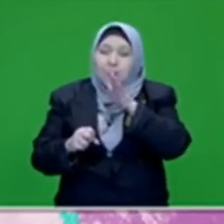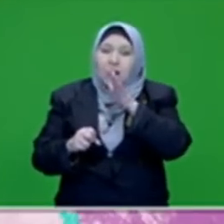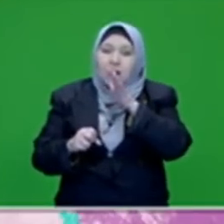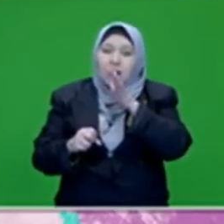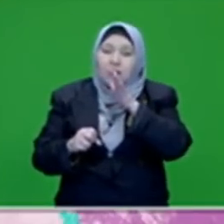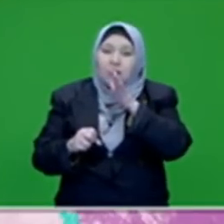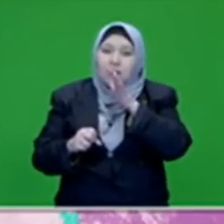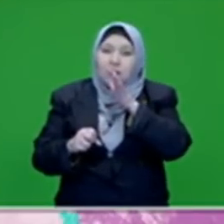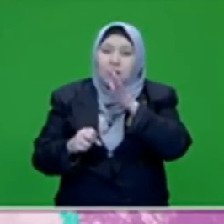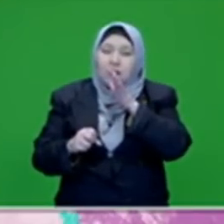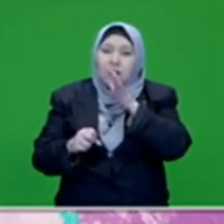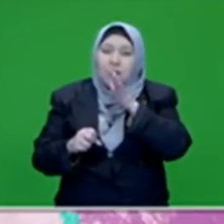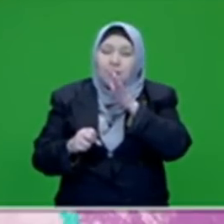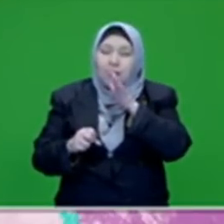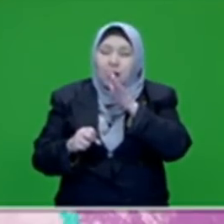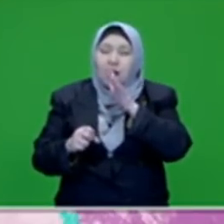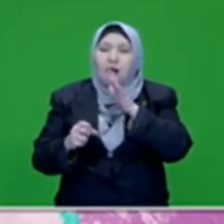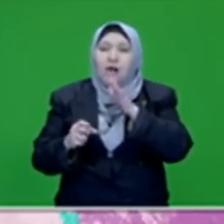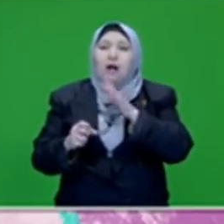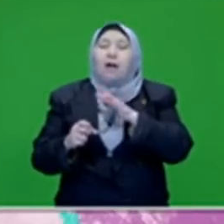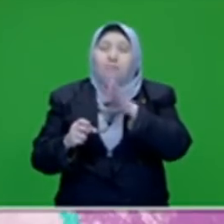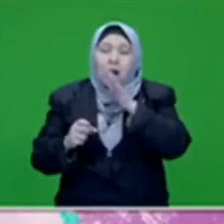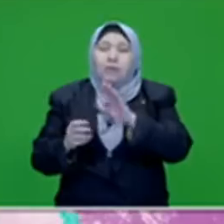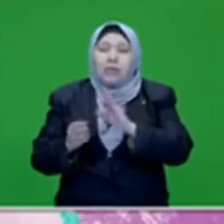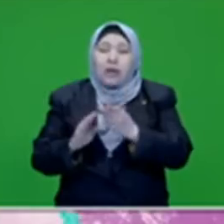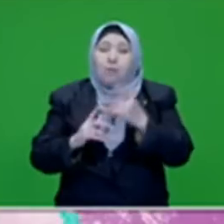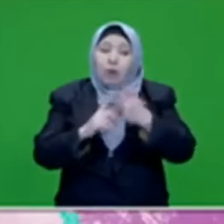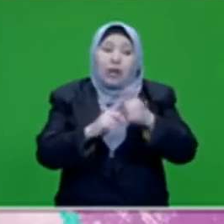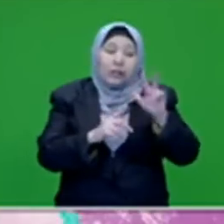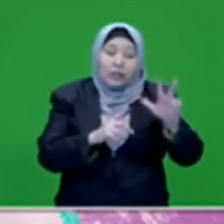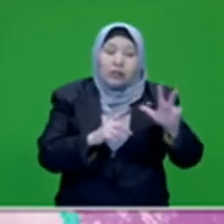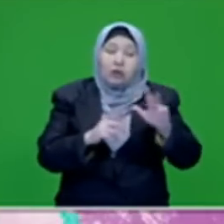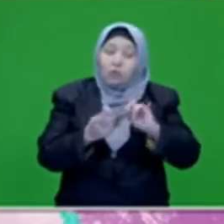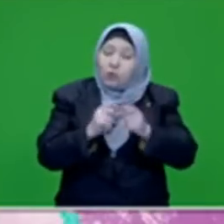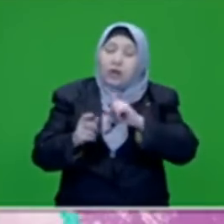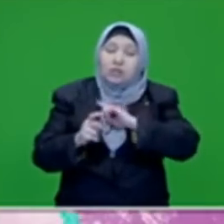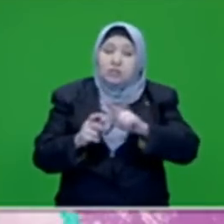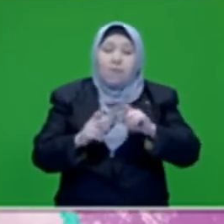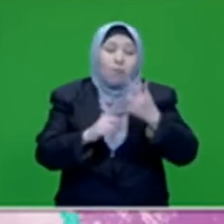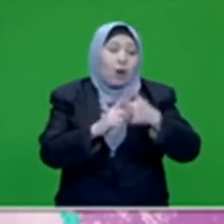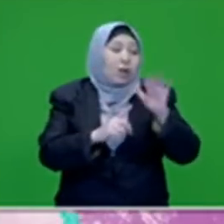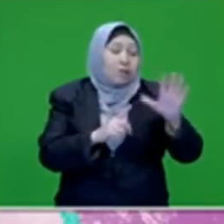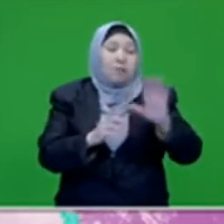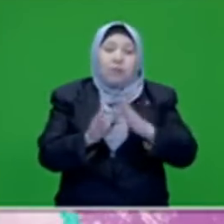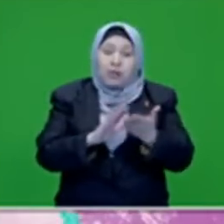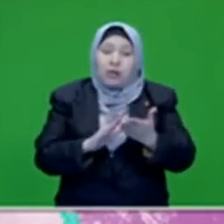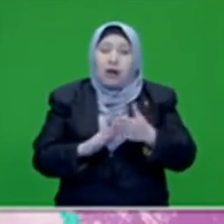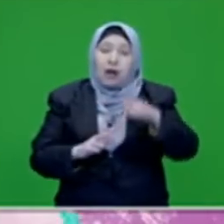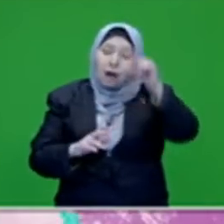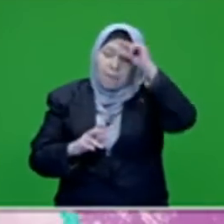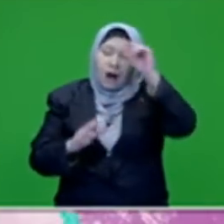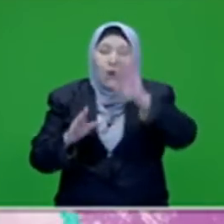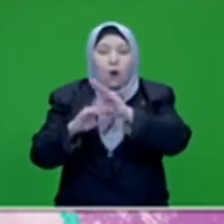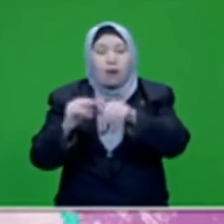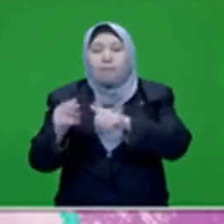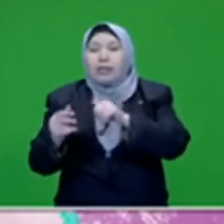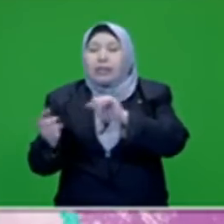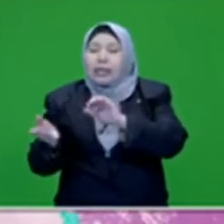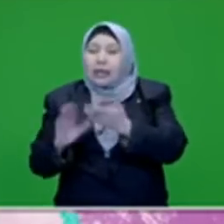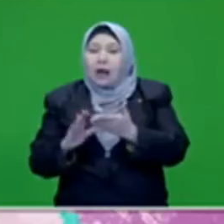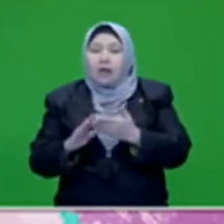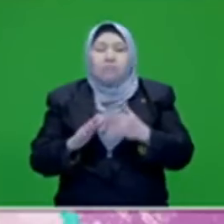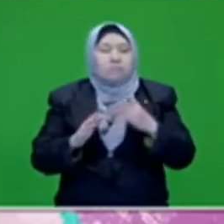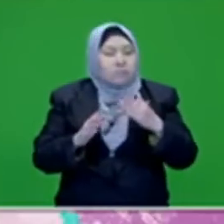5 bulan 3 mak masuk Islam, bulan 5 mak meninggal. Allah. Kemudian 2004 abang masuk Islam, hari Isnin, hari Jumaat abang meninggal. Allah. Abang